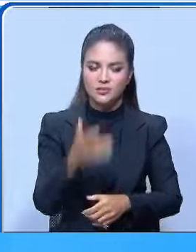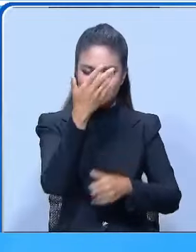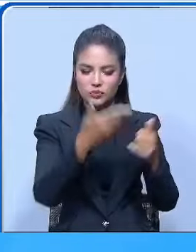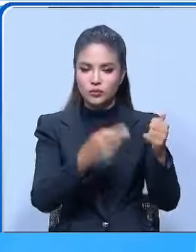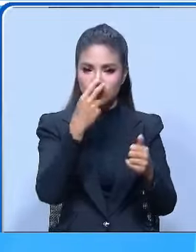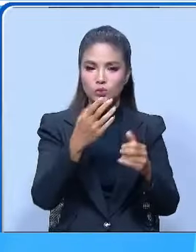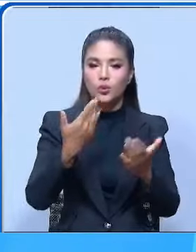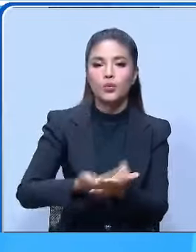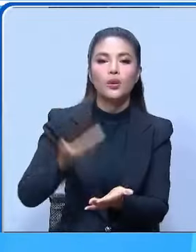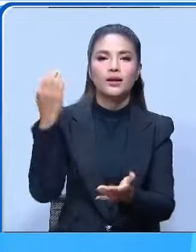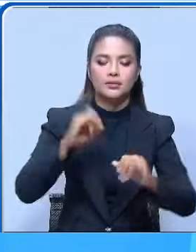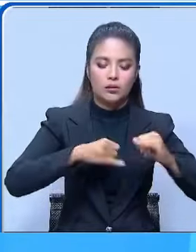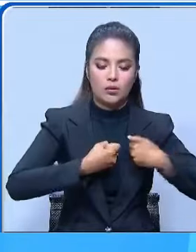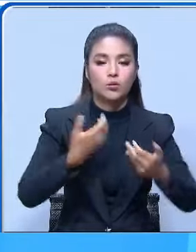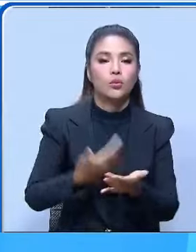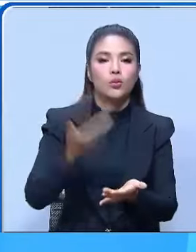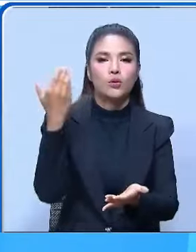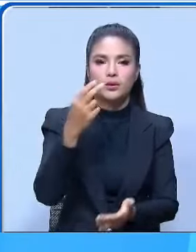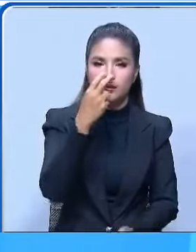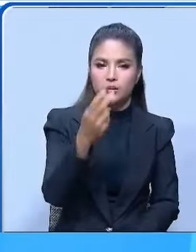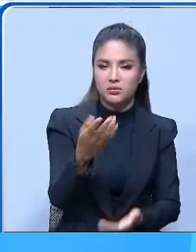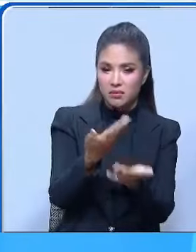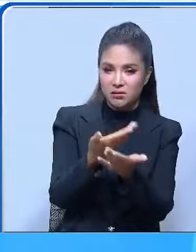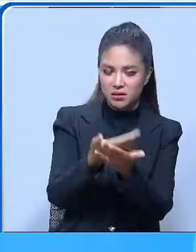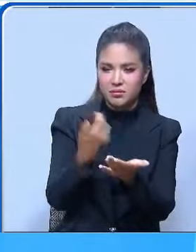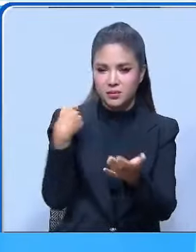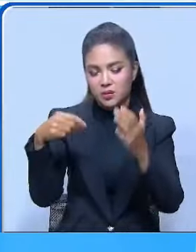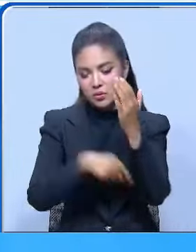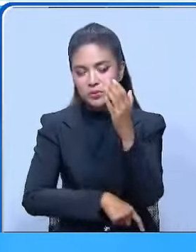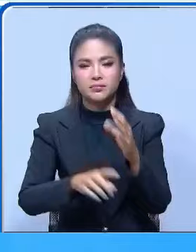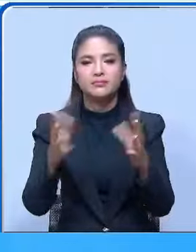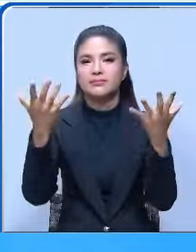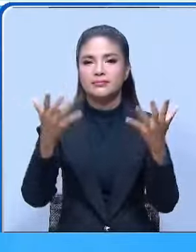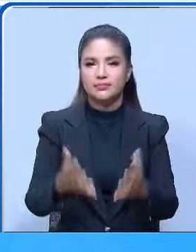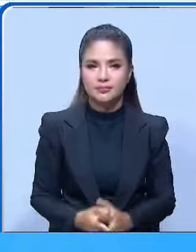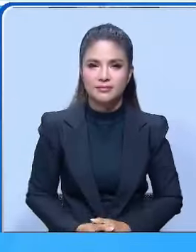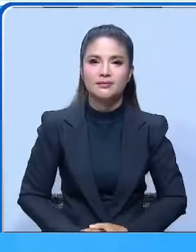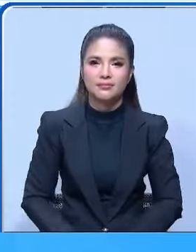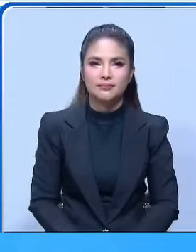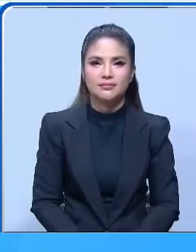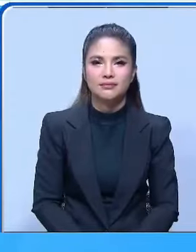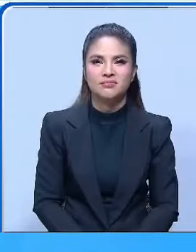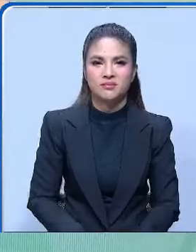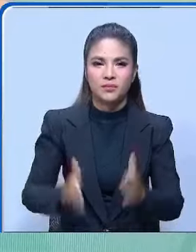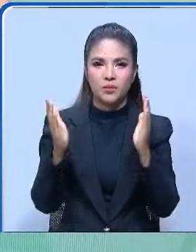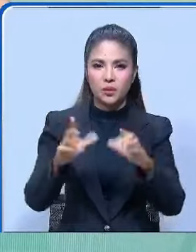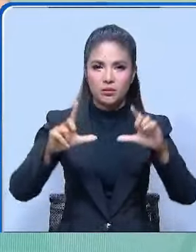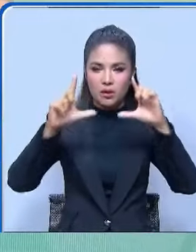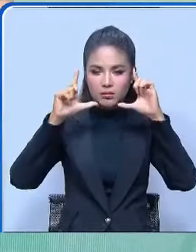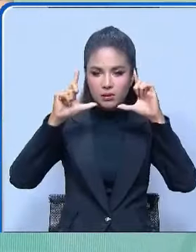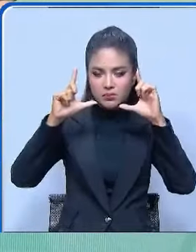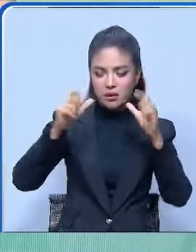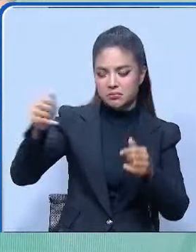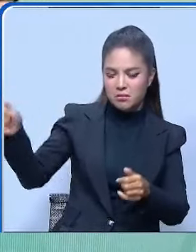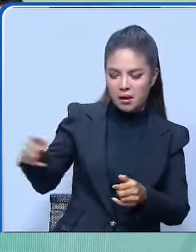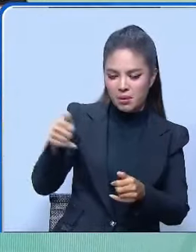ยนะดูเหมือนน่าเชื่อถือว่าโอ้เขามีเงินขนาดนี้เขาคงไม่โกงแล้วหรอกแล้วไหนจะมีอินฟลูเอนเซอร์มีคนดังมีอะไรต่างๆอย่างที่คุณโบบูชาบอกมา